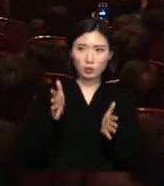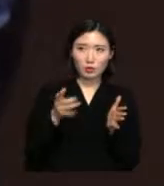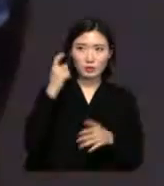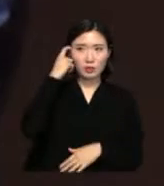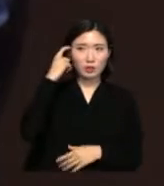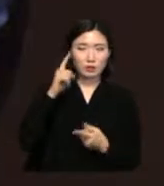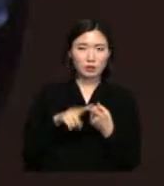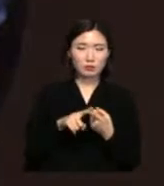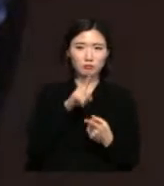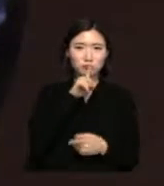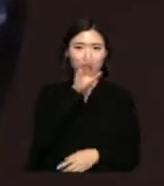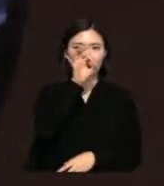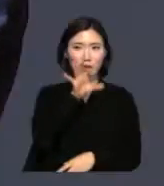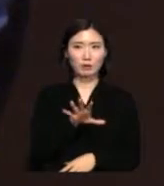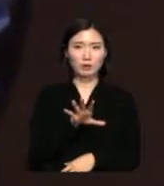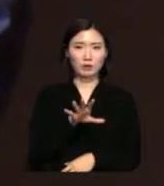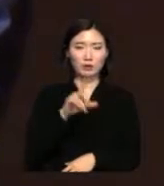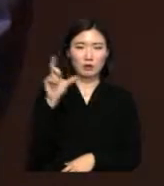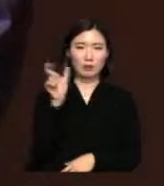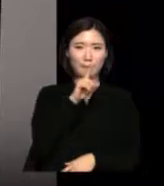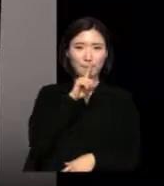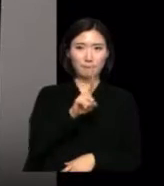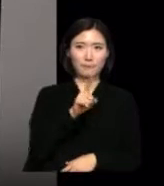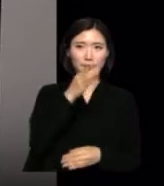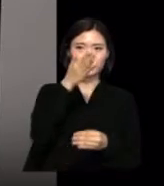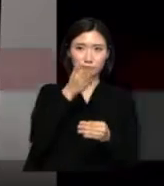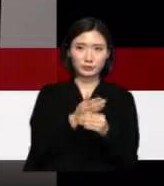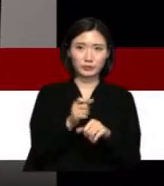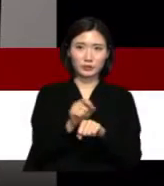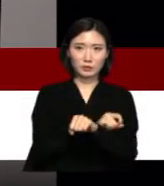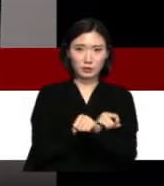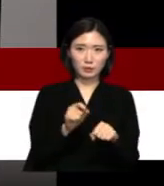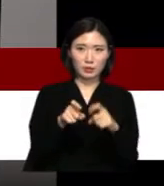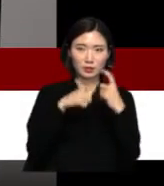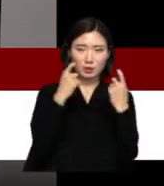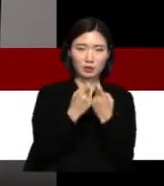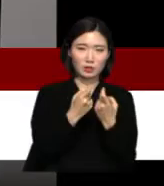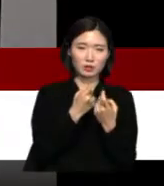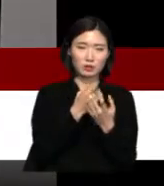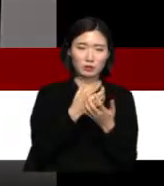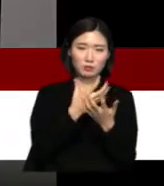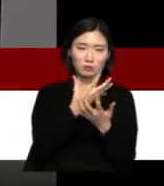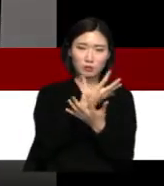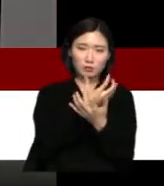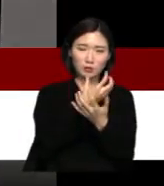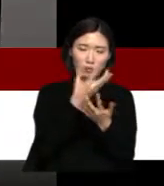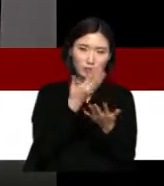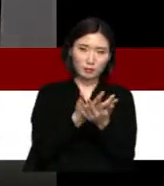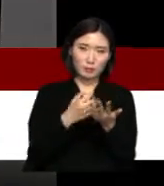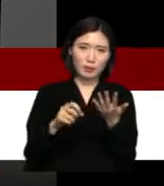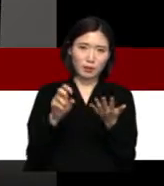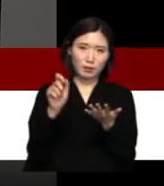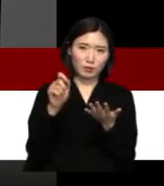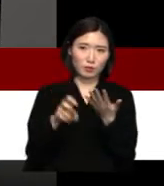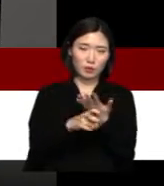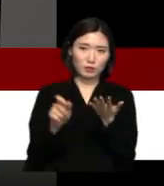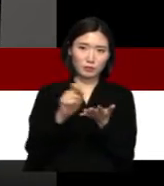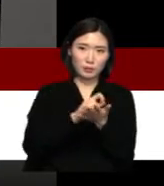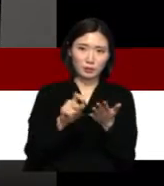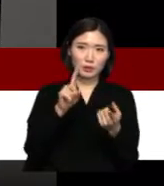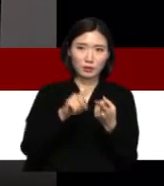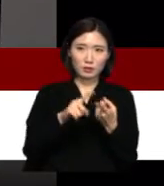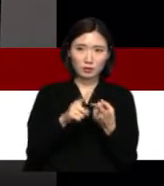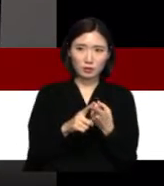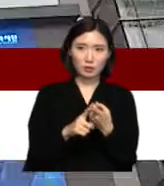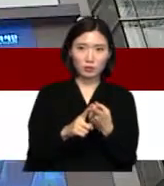치부하는 건 말이 안 된다고 강조했습니다. 특히 사문서 위조와 관련해 윗선이 개입한 녹취와 정황이